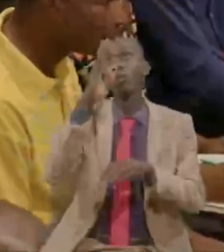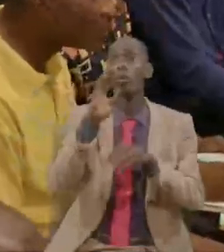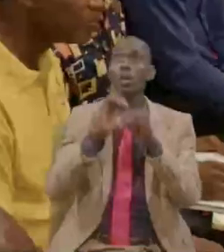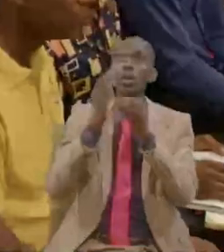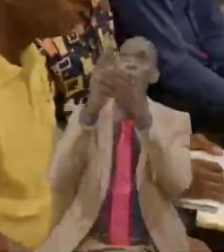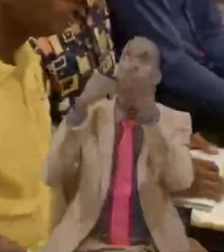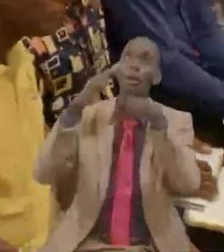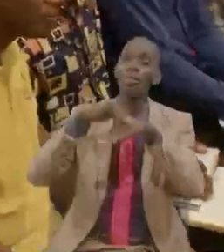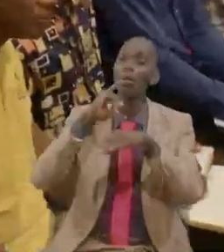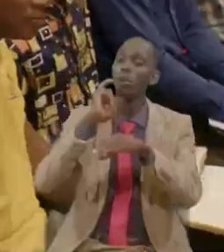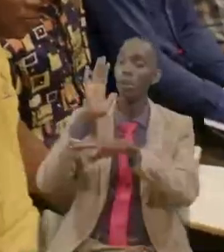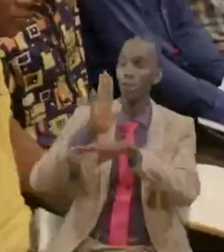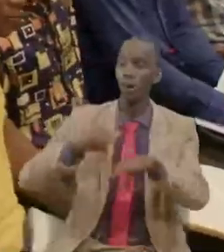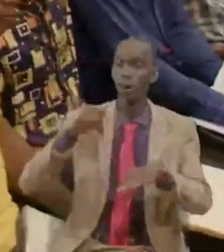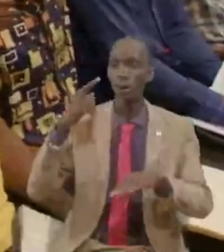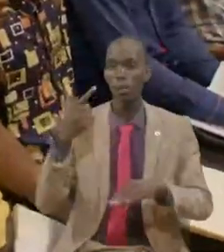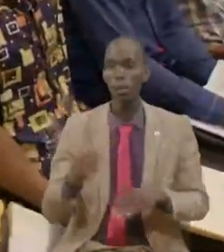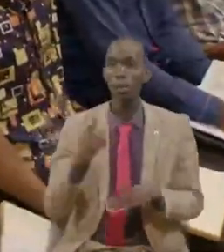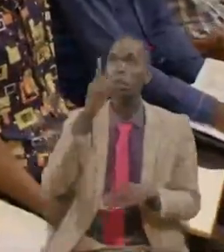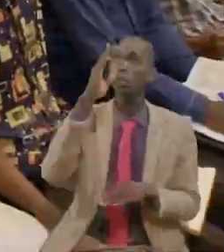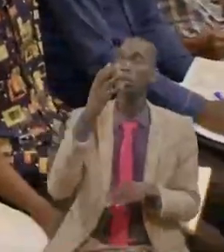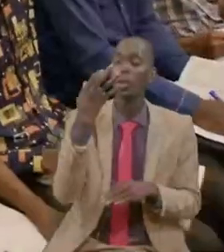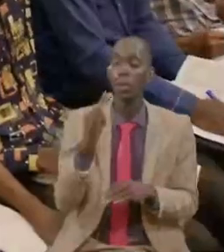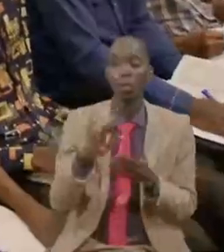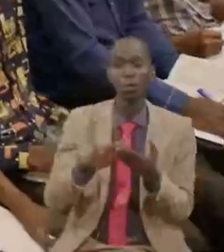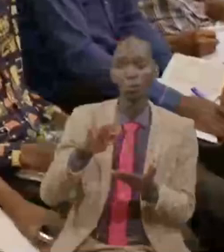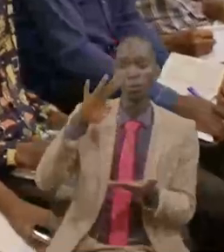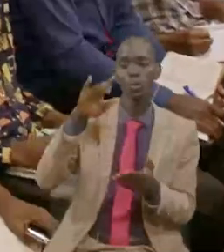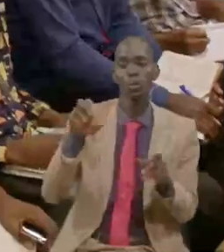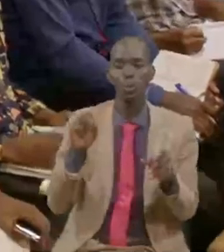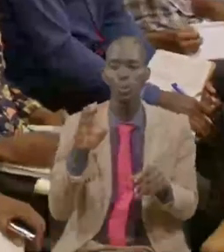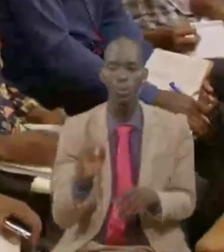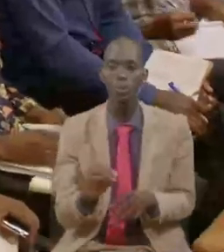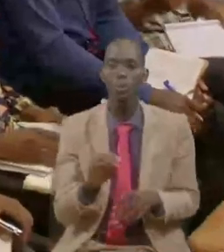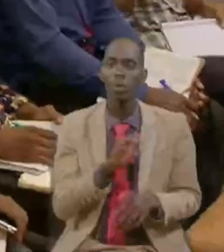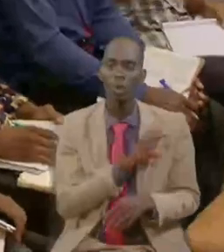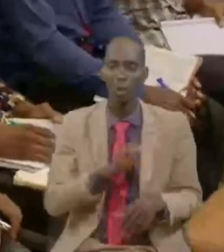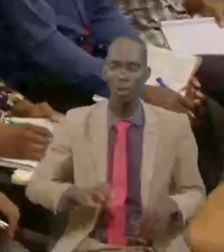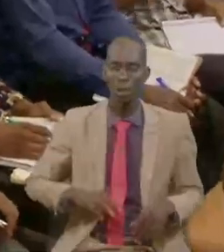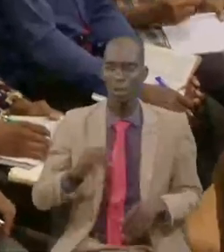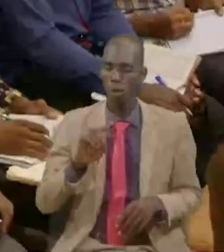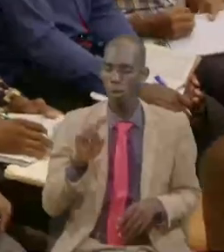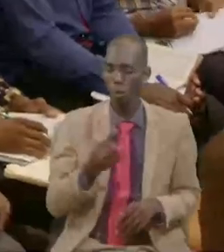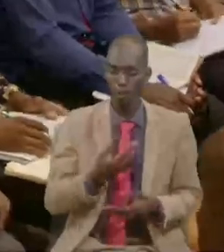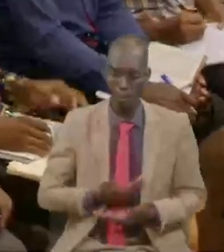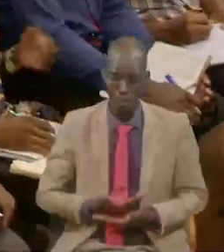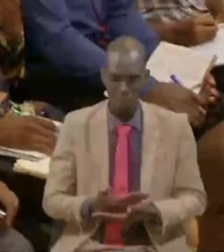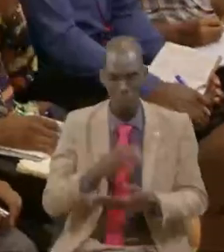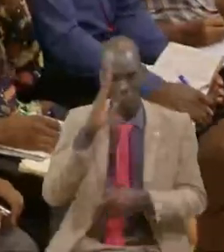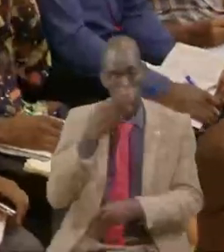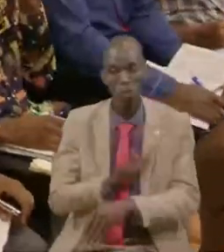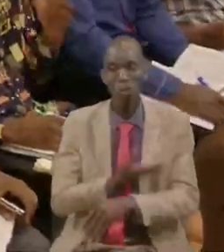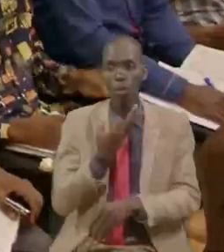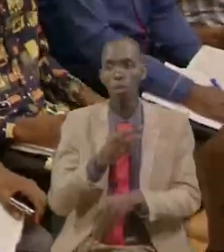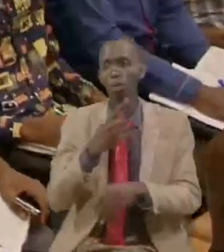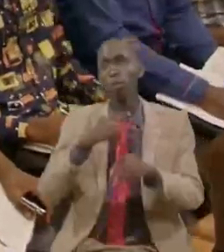Dieu au ciel est appelé Dieu de gloire de même. Christ, le Fils unique du Père,